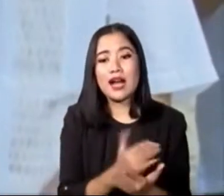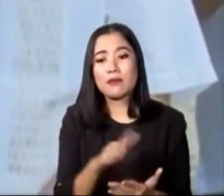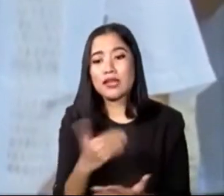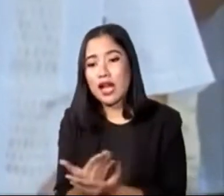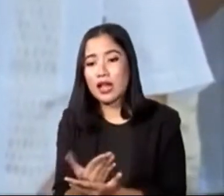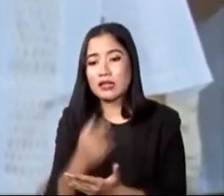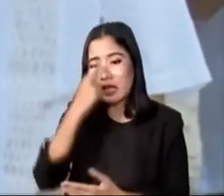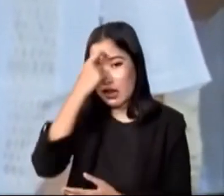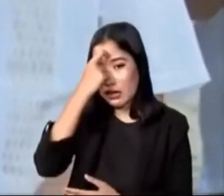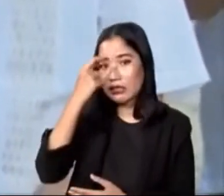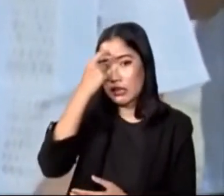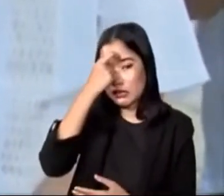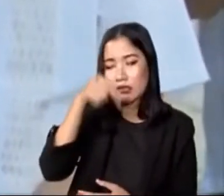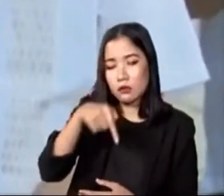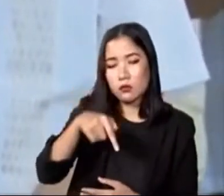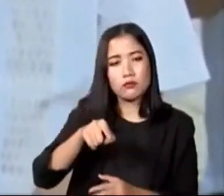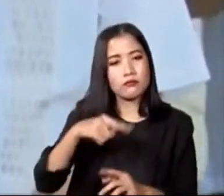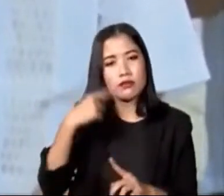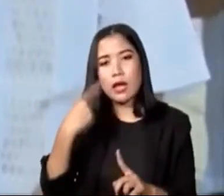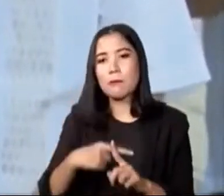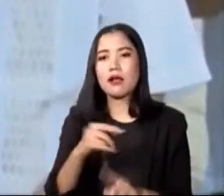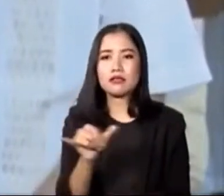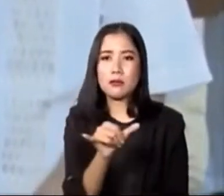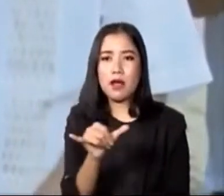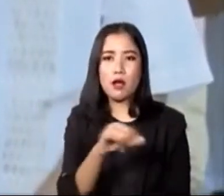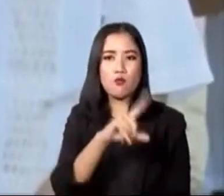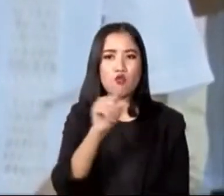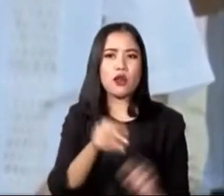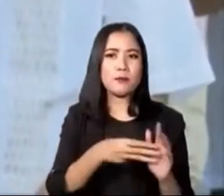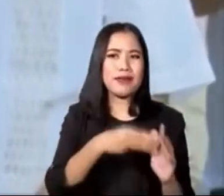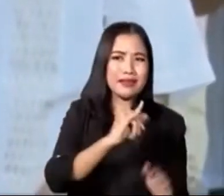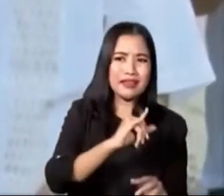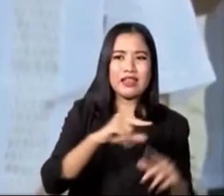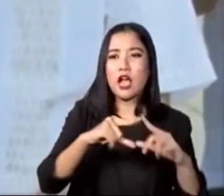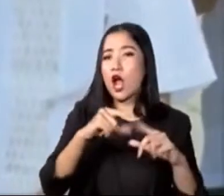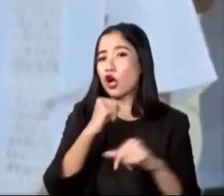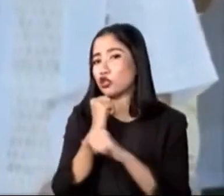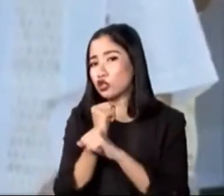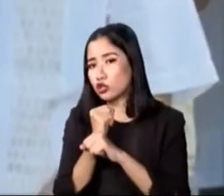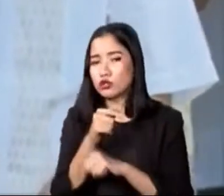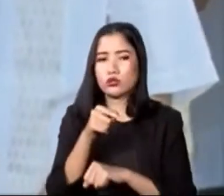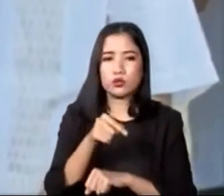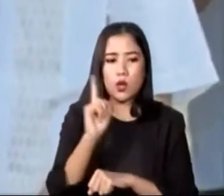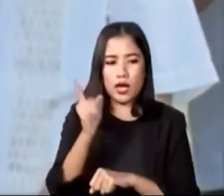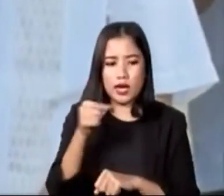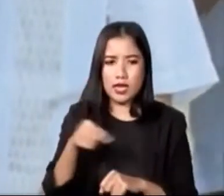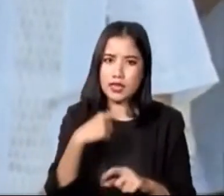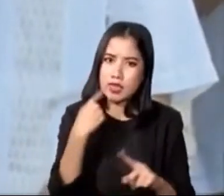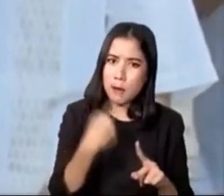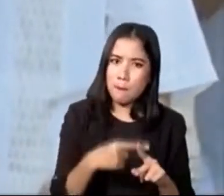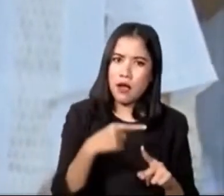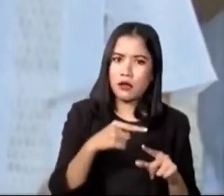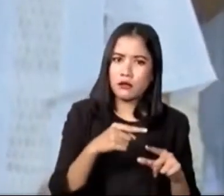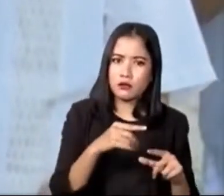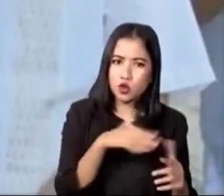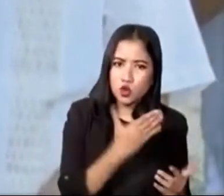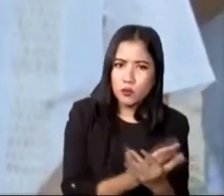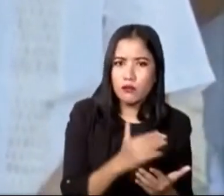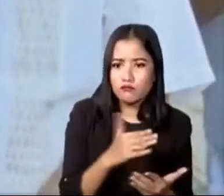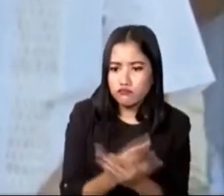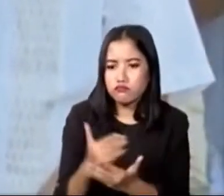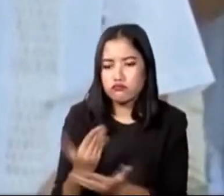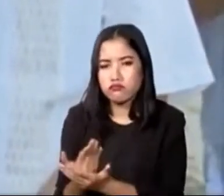terjadi juga di dokter dan tenaga kesehatan. Pada bulan Mei, Agustus, itu adalah lonjakan kasus yang kemudian kematian